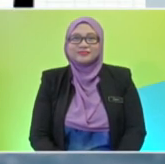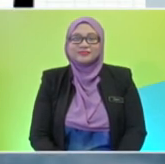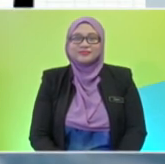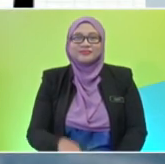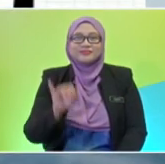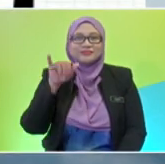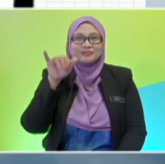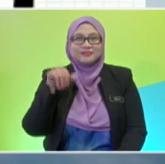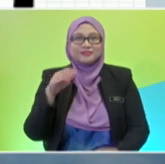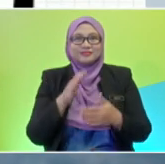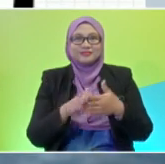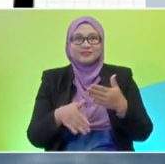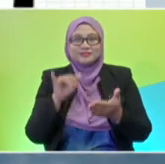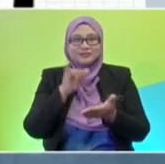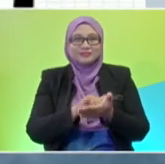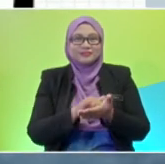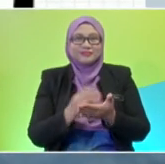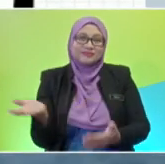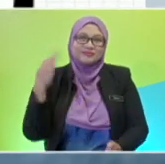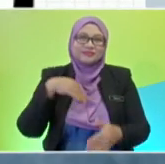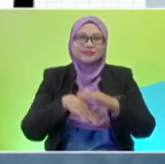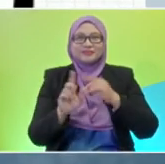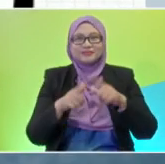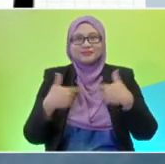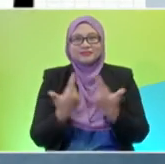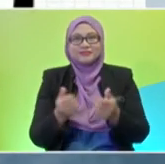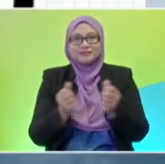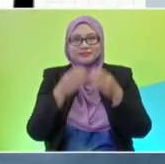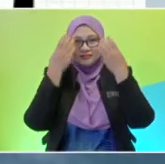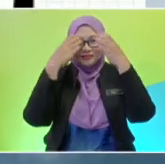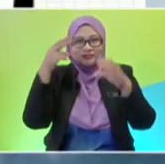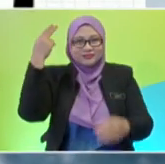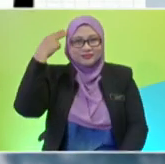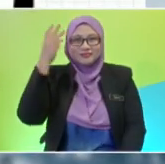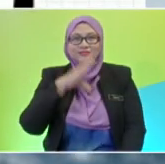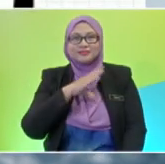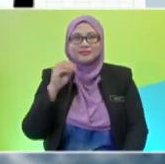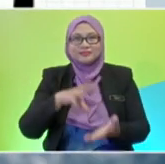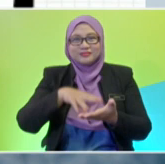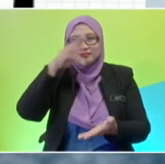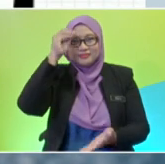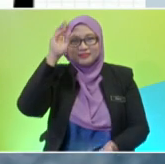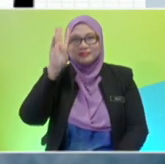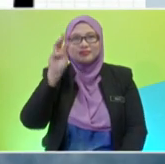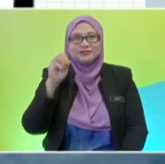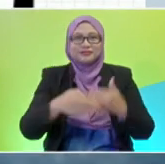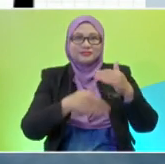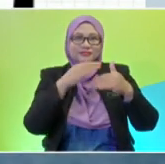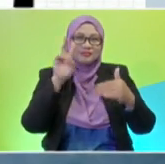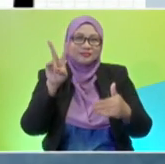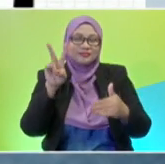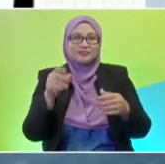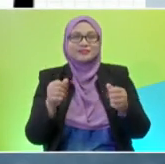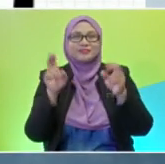ya oleh itu Mari kita masuk kelas bersama Fizi dan belajar bahasa Melayu tahap 2 dengan baju